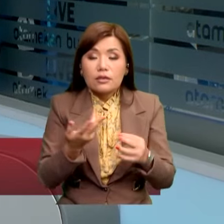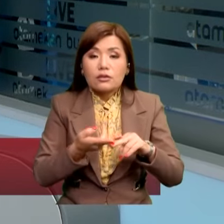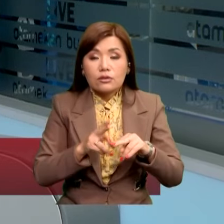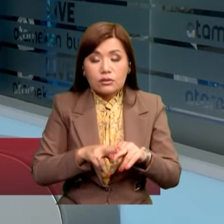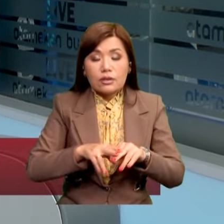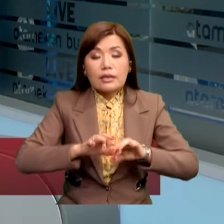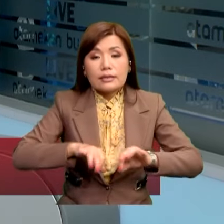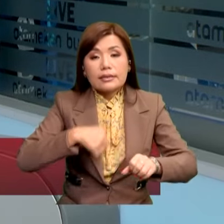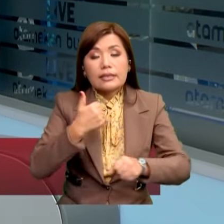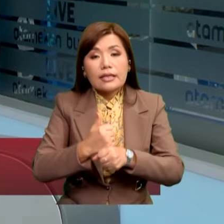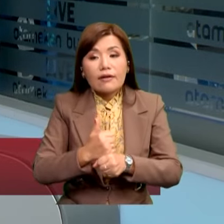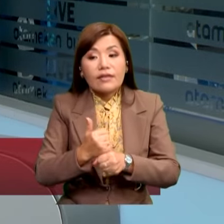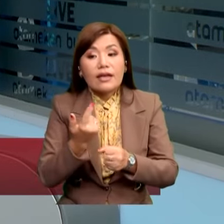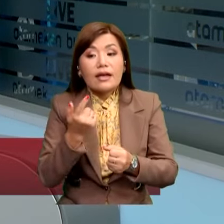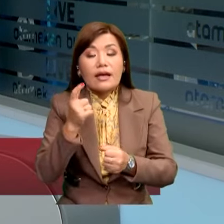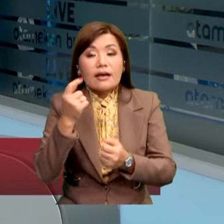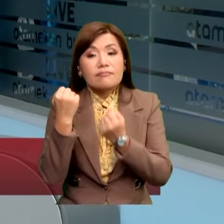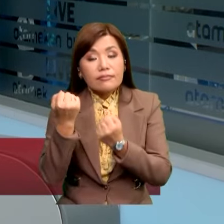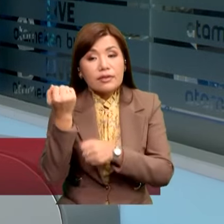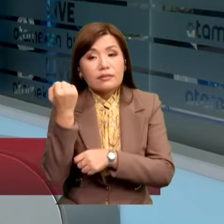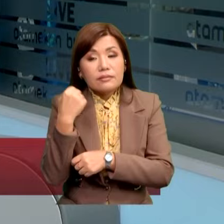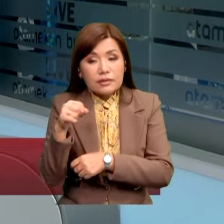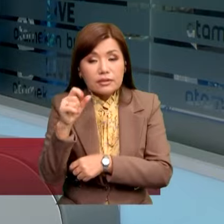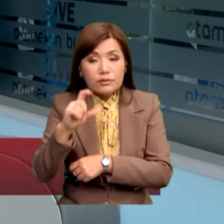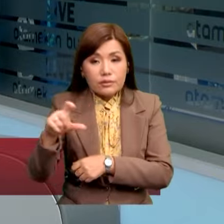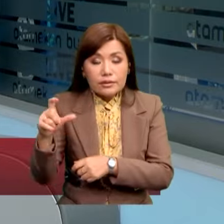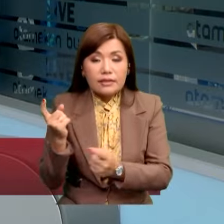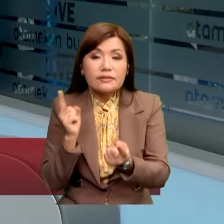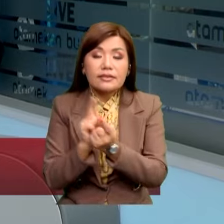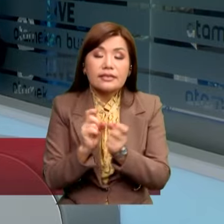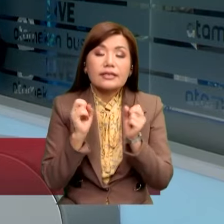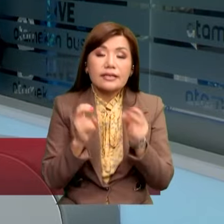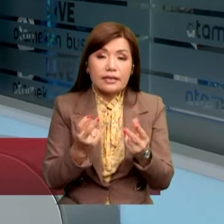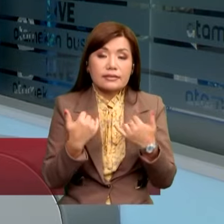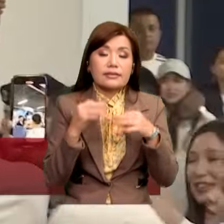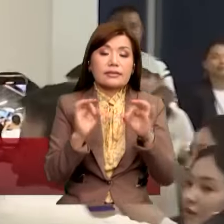ведомстве и, главное, как встретили призеров на родине, расскажет Айсауля Байгазина.